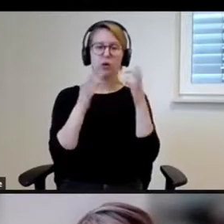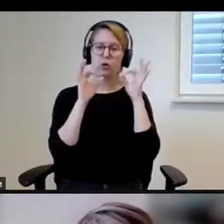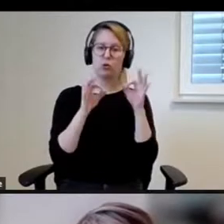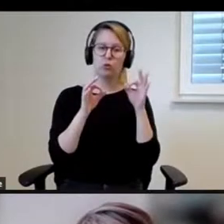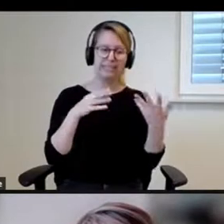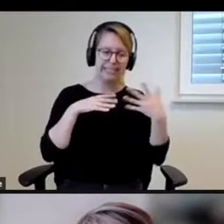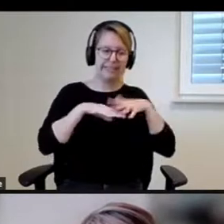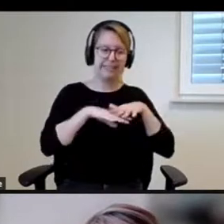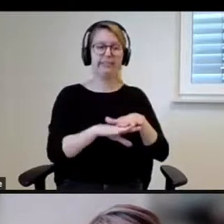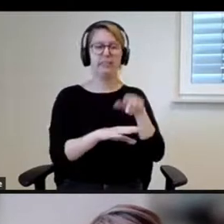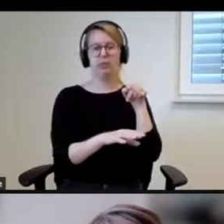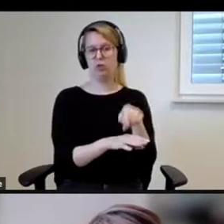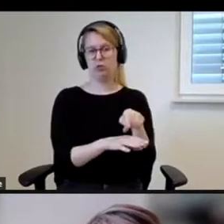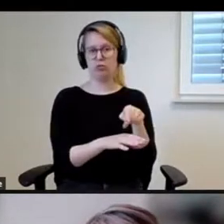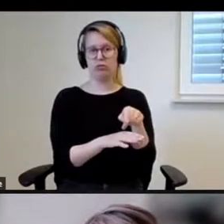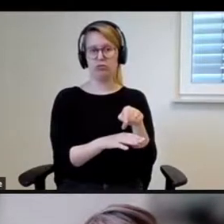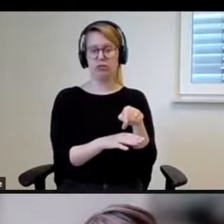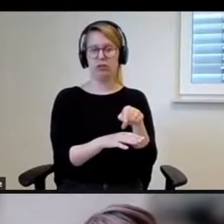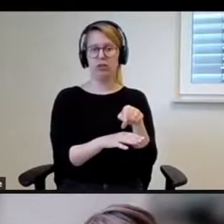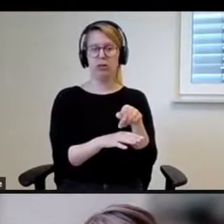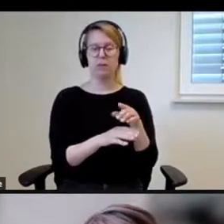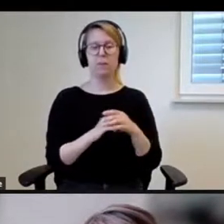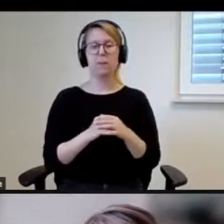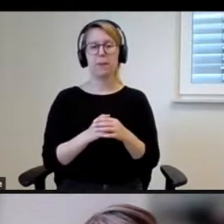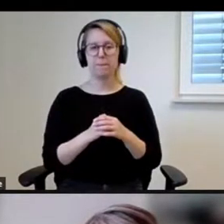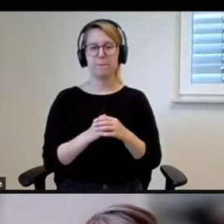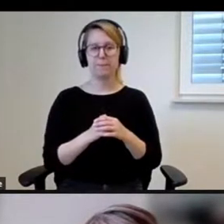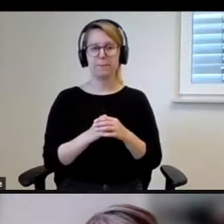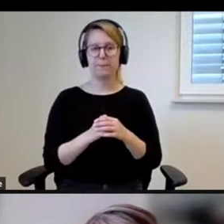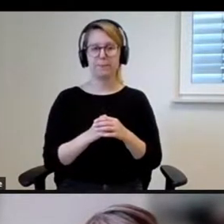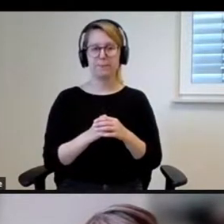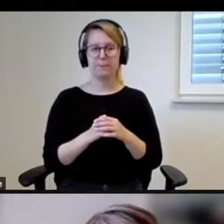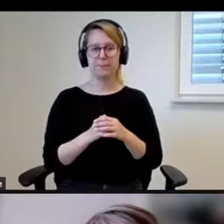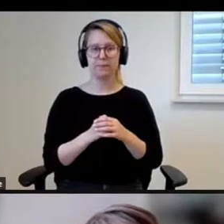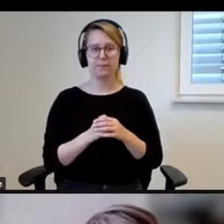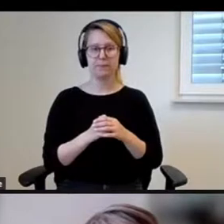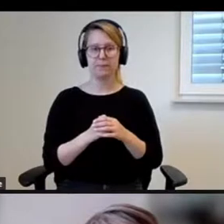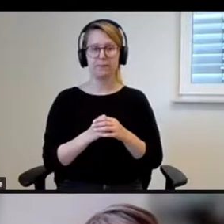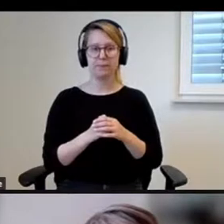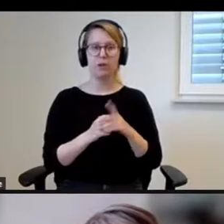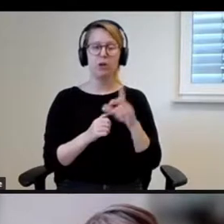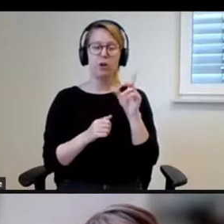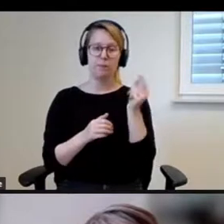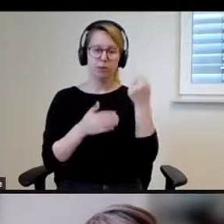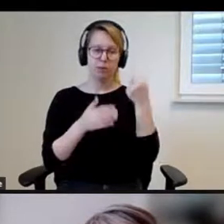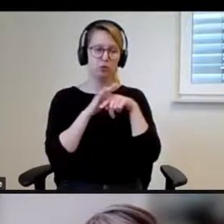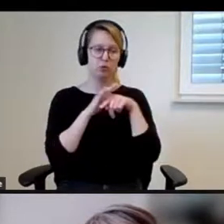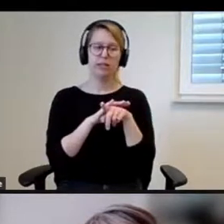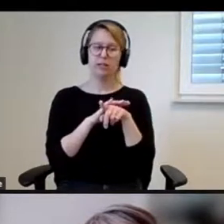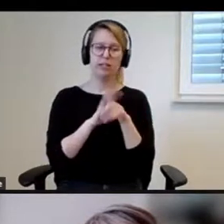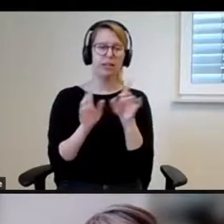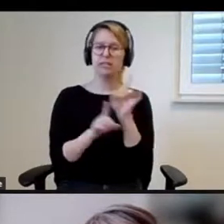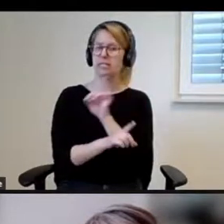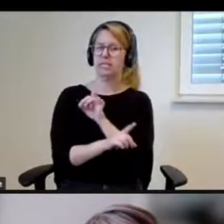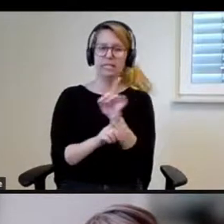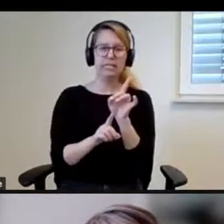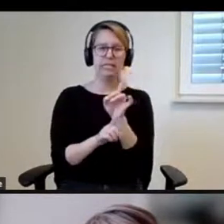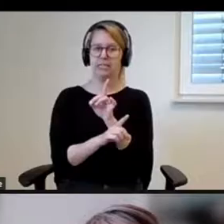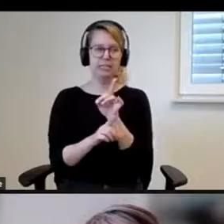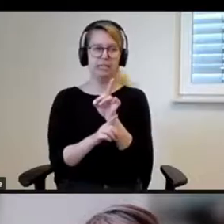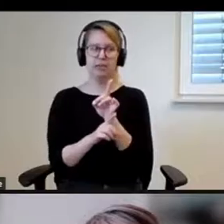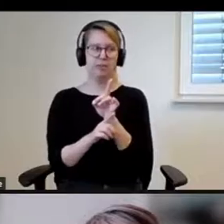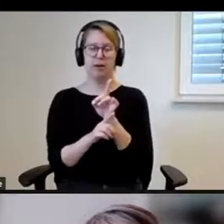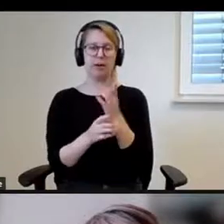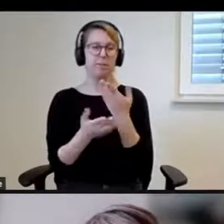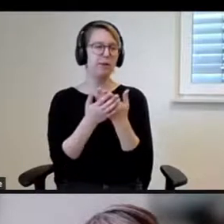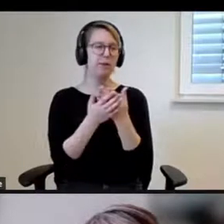vorfinden. Wir können zu wohnen. Die Accessibilität hält eben nicht ob bei den Trottoiren,